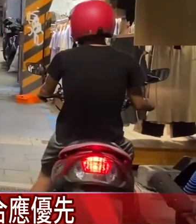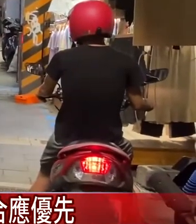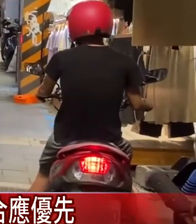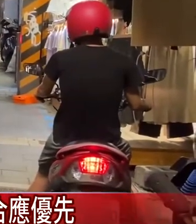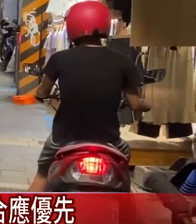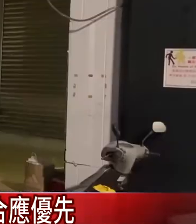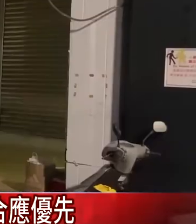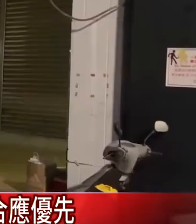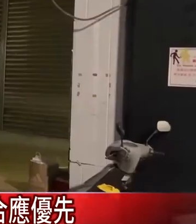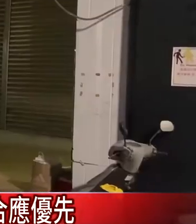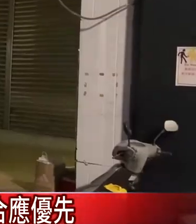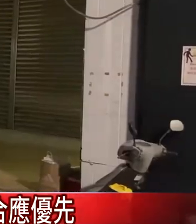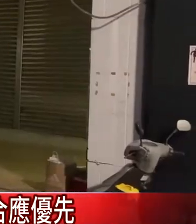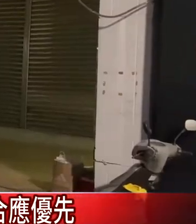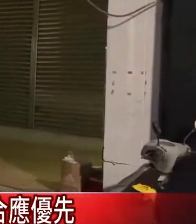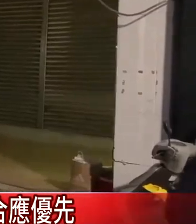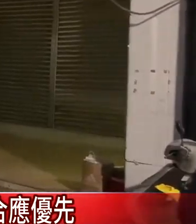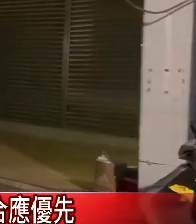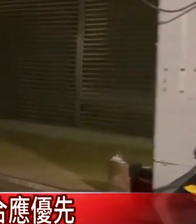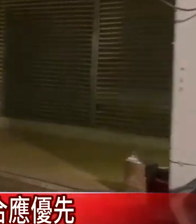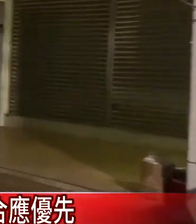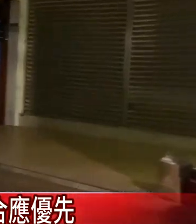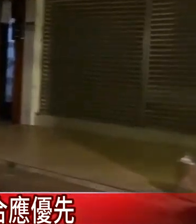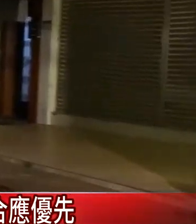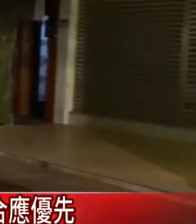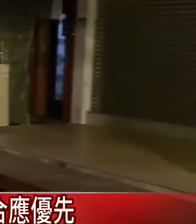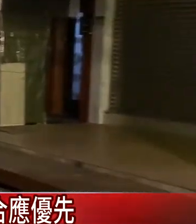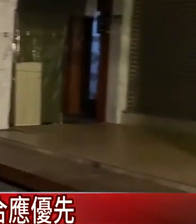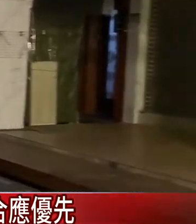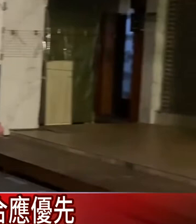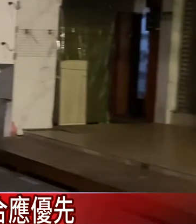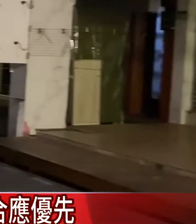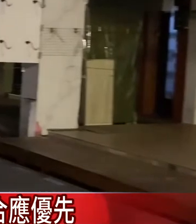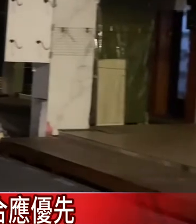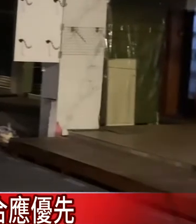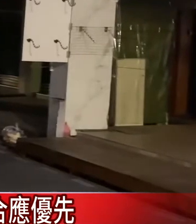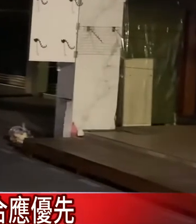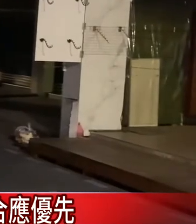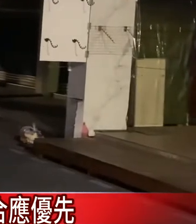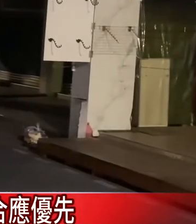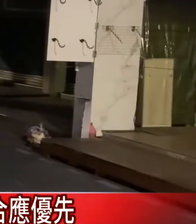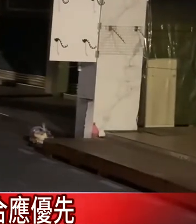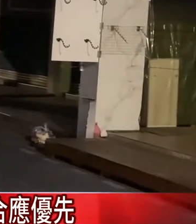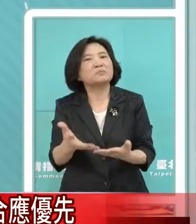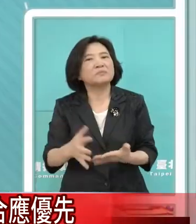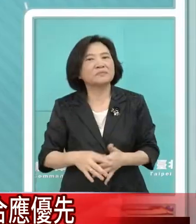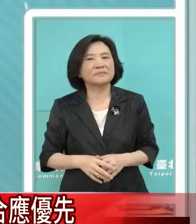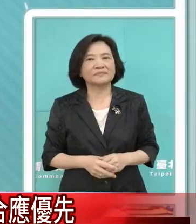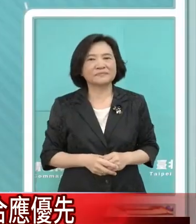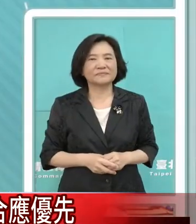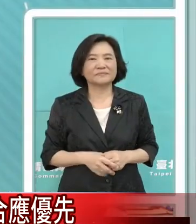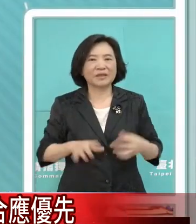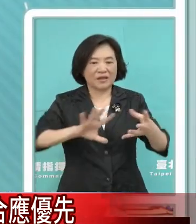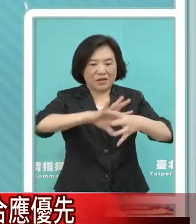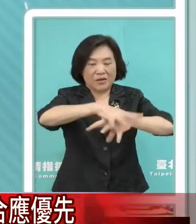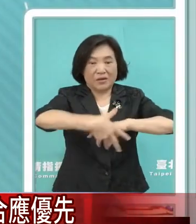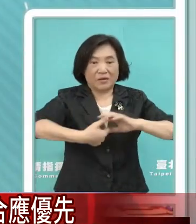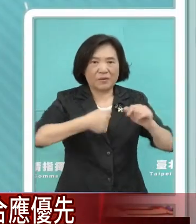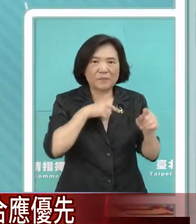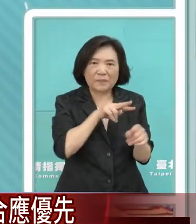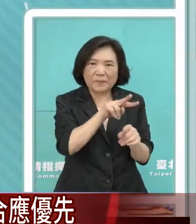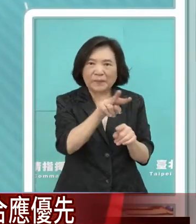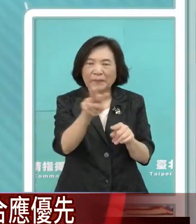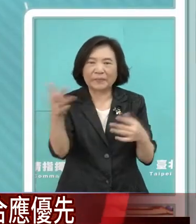一日生活圈。各县市解封条件如果不一样，相当困难。 事实上，从世界各国的案例，你知